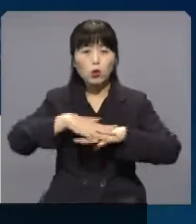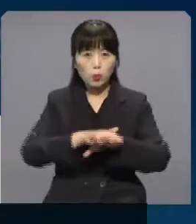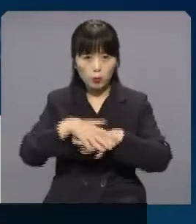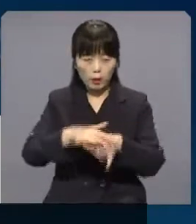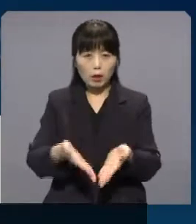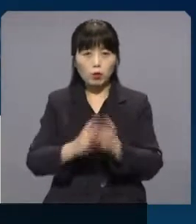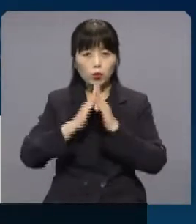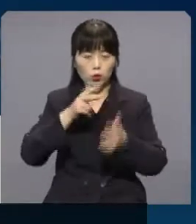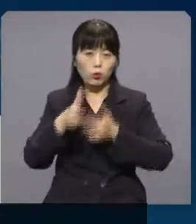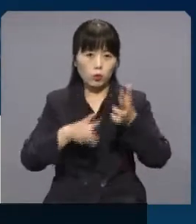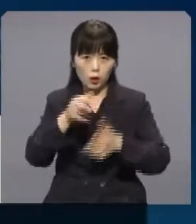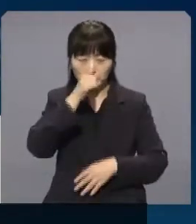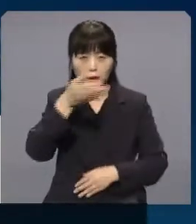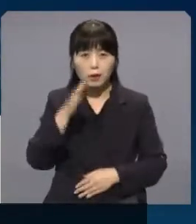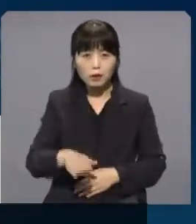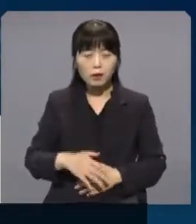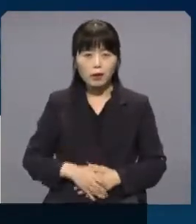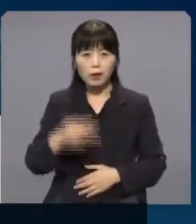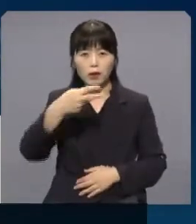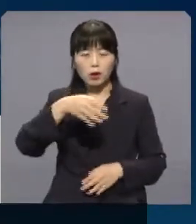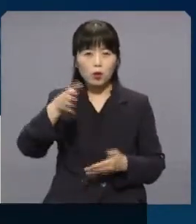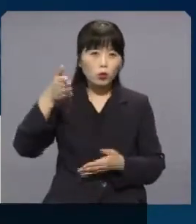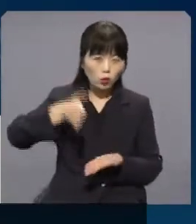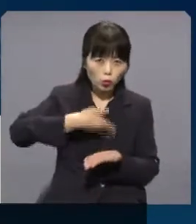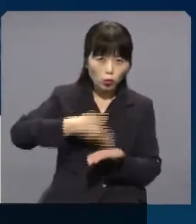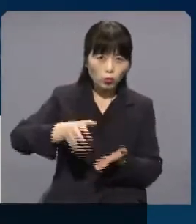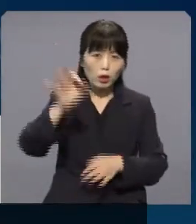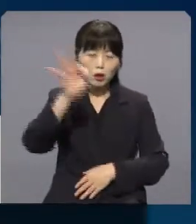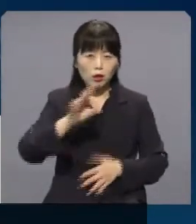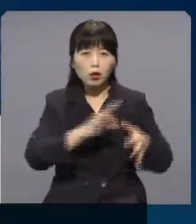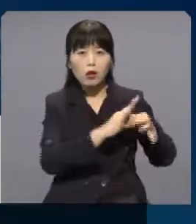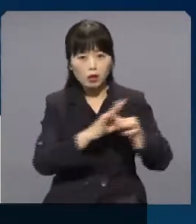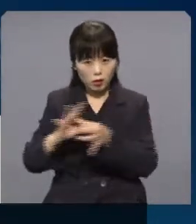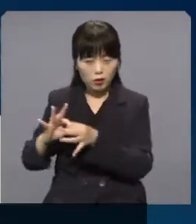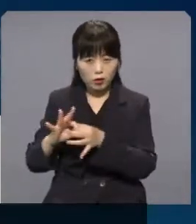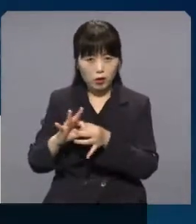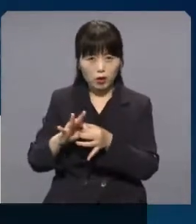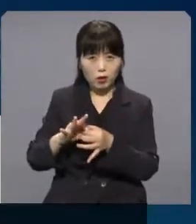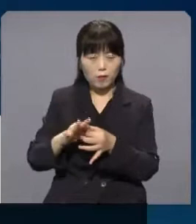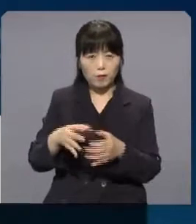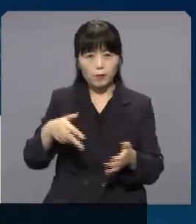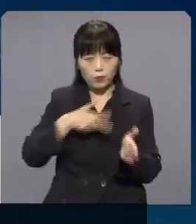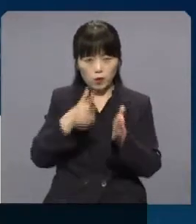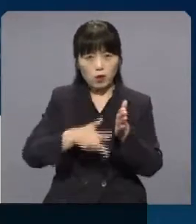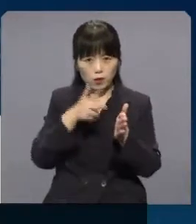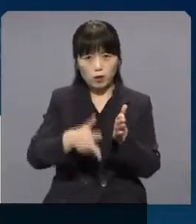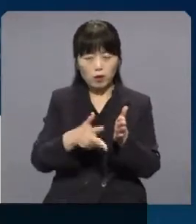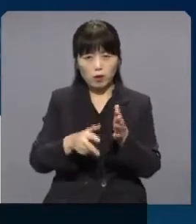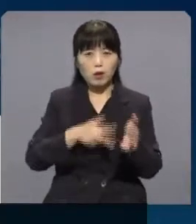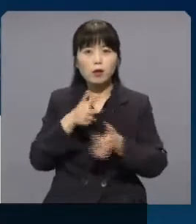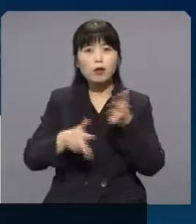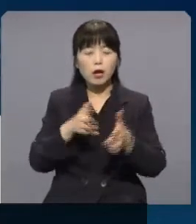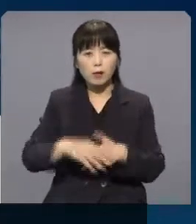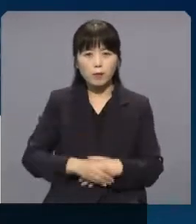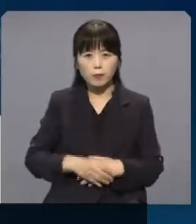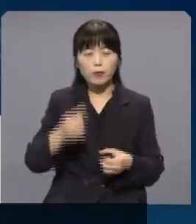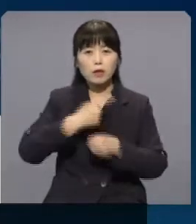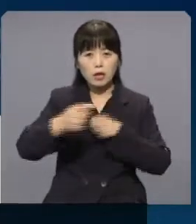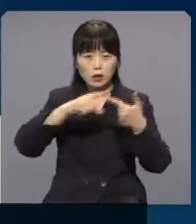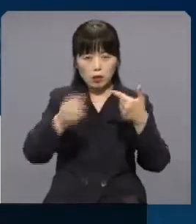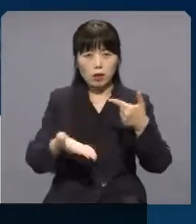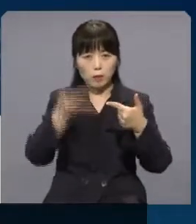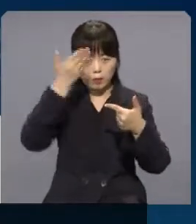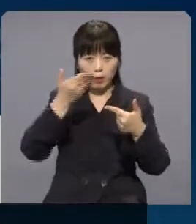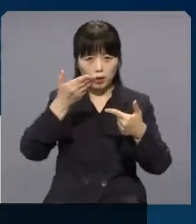구축 사업에 같소 했는데요 아동부 첨 과연 천을 연결하는 전철 건설 사업 이라 갈 수가 있습니다 내년 상반기 개통을